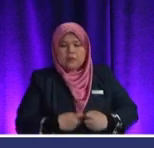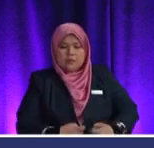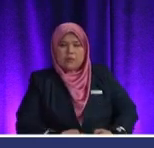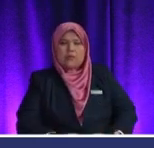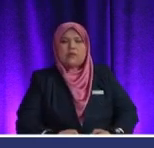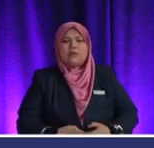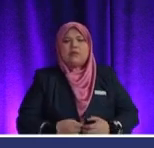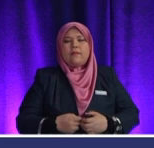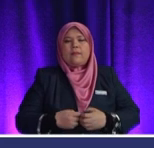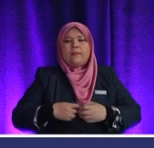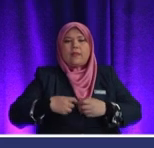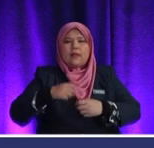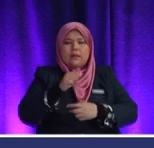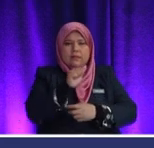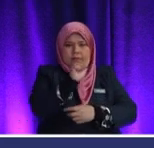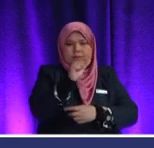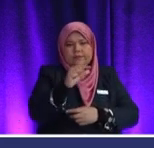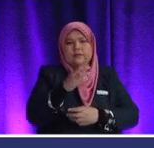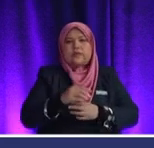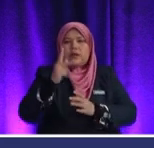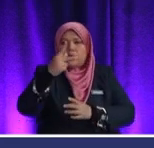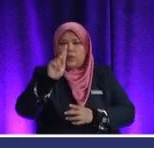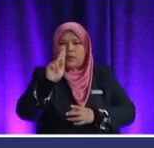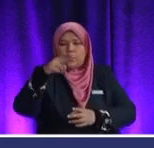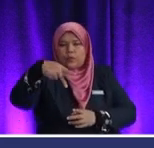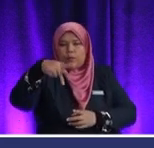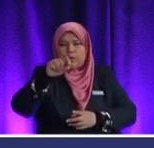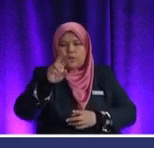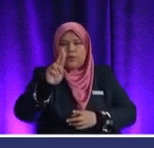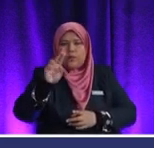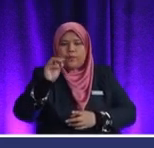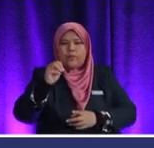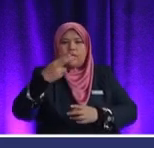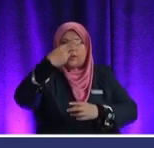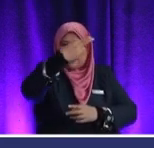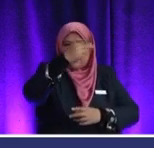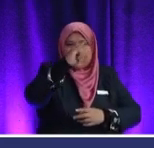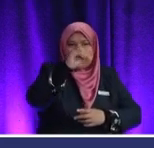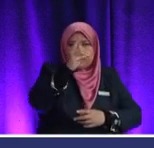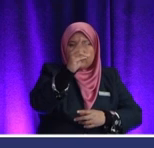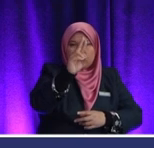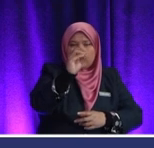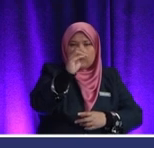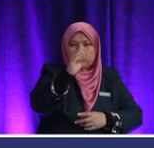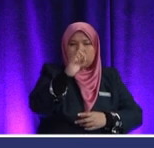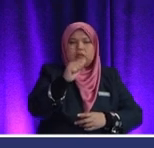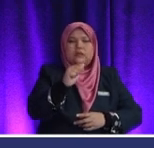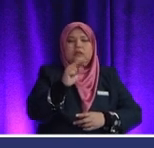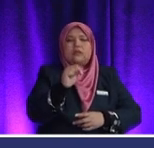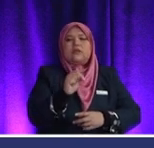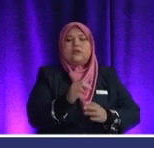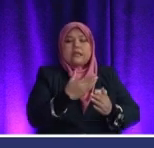sekeliling ejgta cukup Rhoma grup banding H2 januari-juni haijun selepas